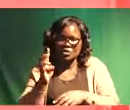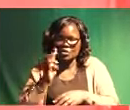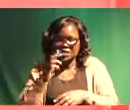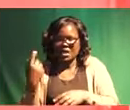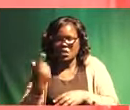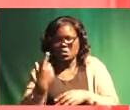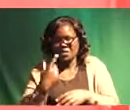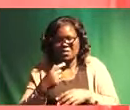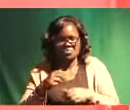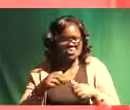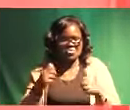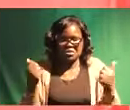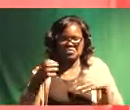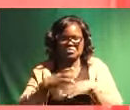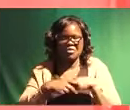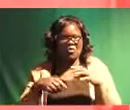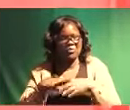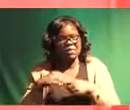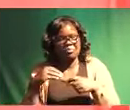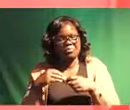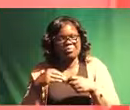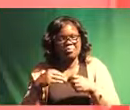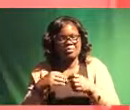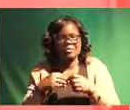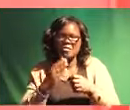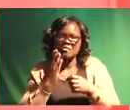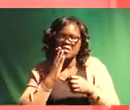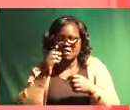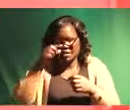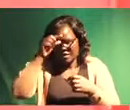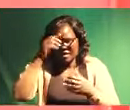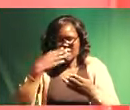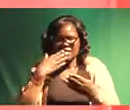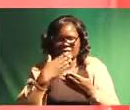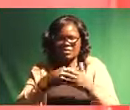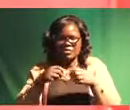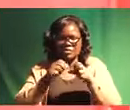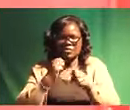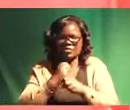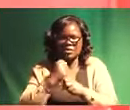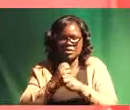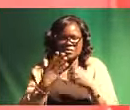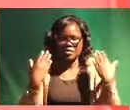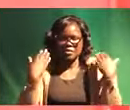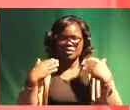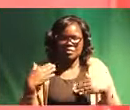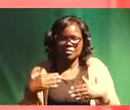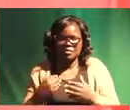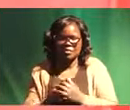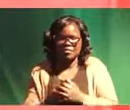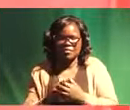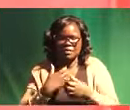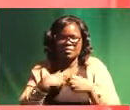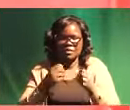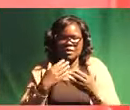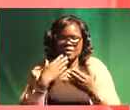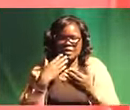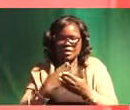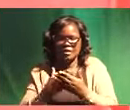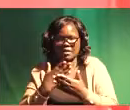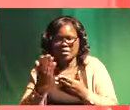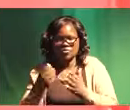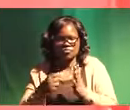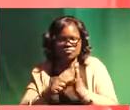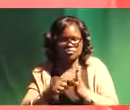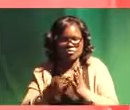yake sisi tutakuwa sawa sawa. Mama Ngaba, na mimi nakushukuru, endelea kufanyia wa Meru kazi. Na rais nakushukuru, kulikuwa na